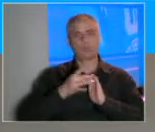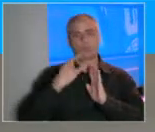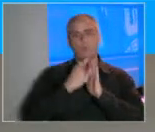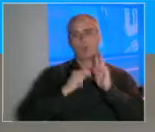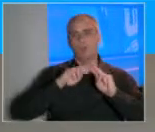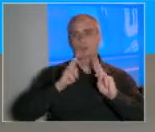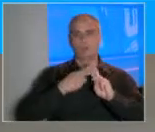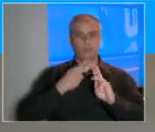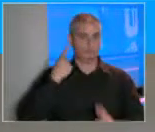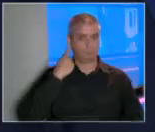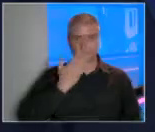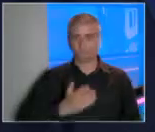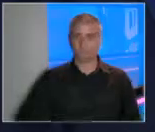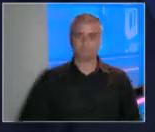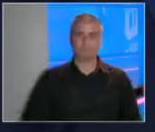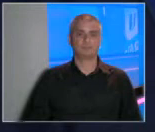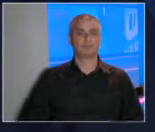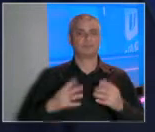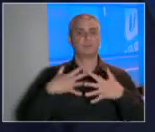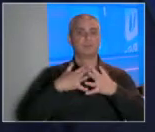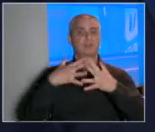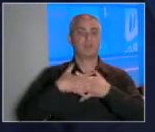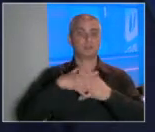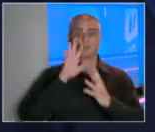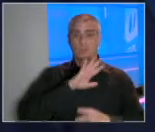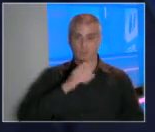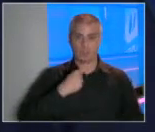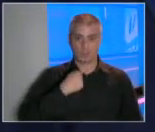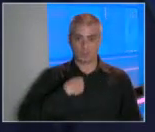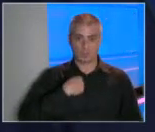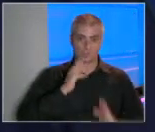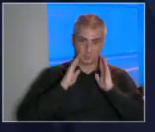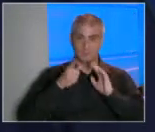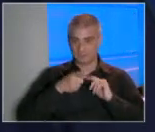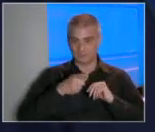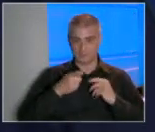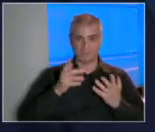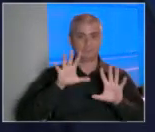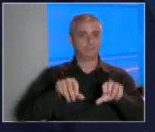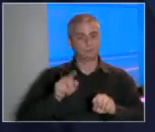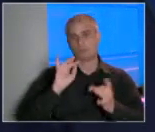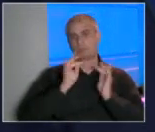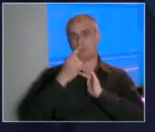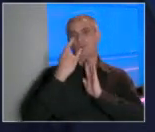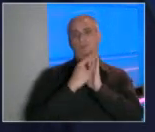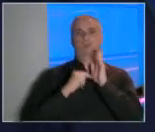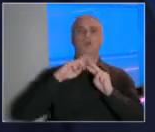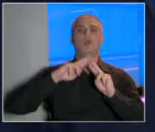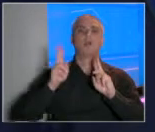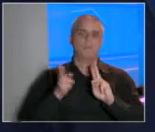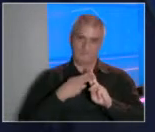לחוק הבינלאומי. בואו נשמע. Und gemeinsam mit der Europäischen Union sind wir der Ansicht, dass eine Annexion nicht